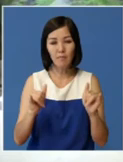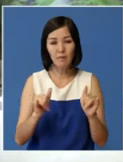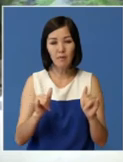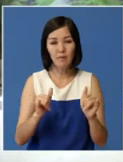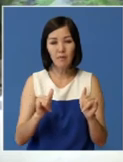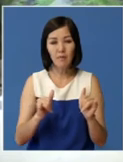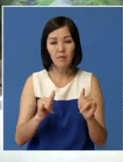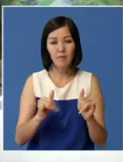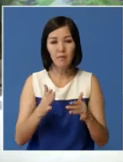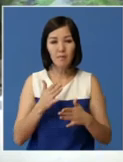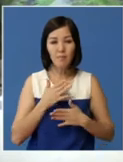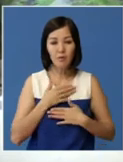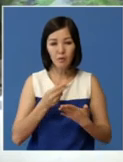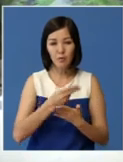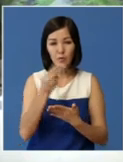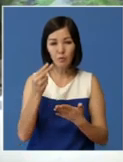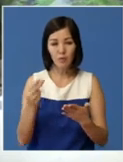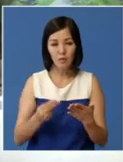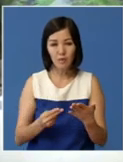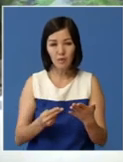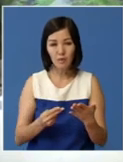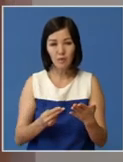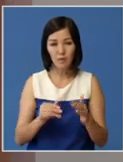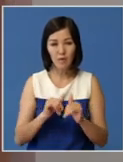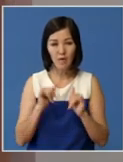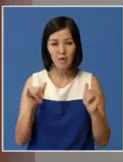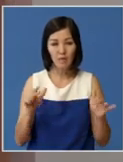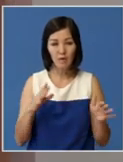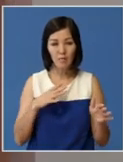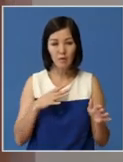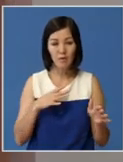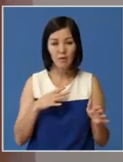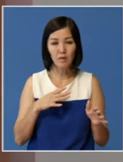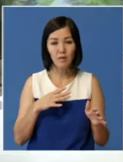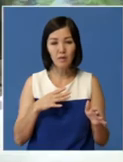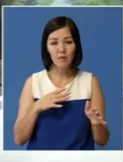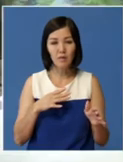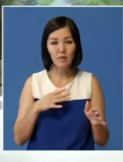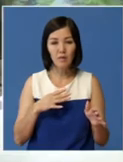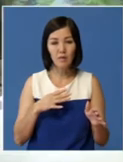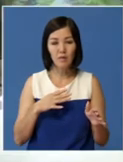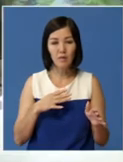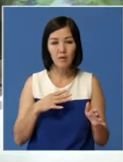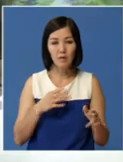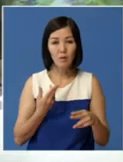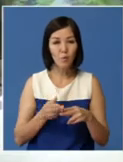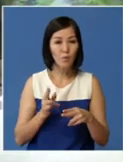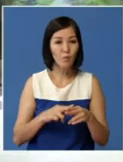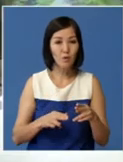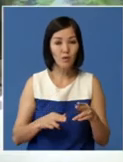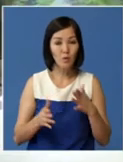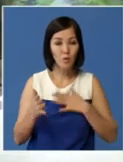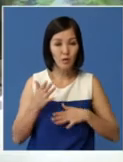қарағанда менің сурет салу қабілетім артқан болатын. Осыдан бері мен бұған өте қатты мақтан